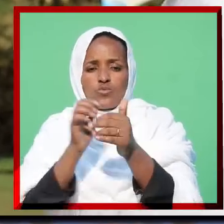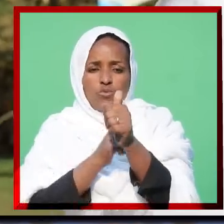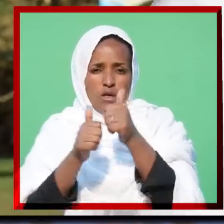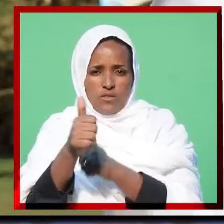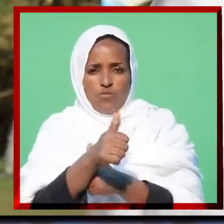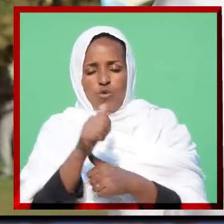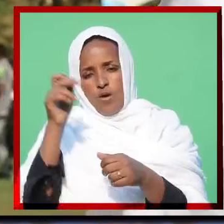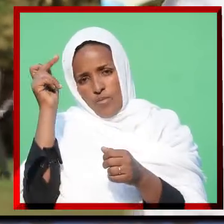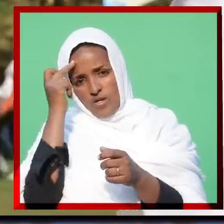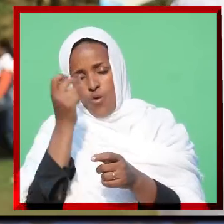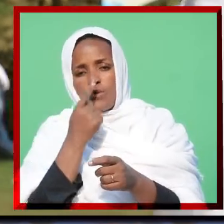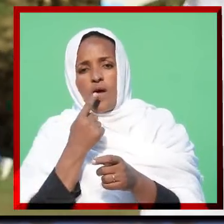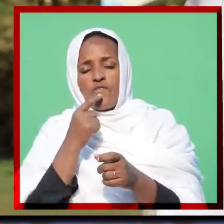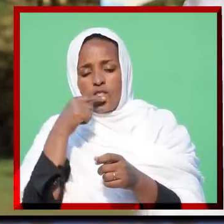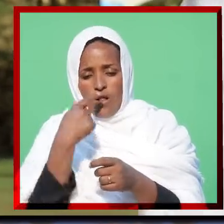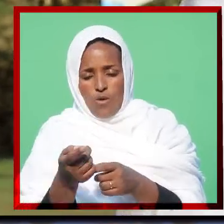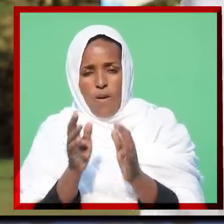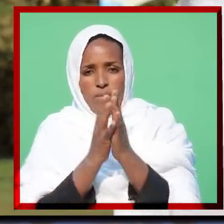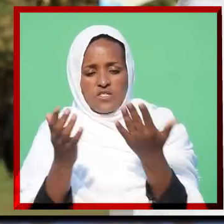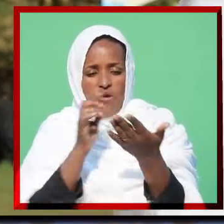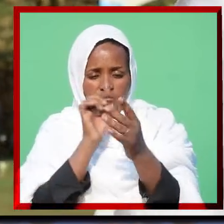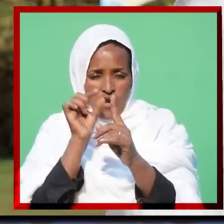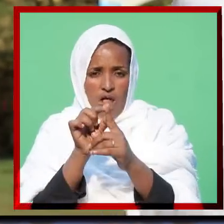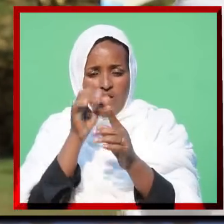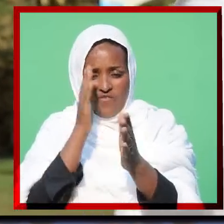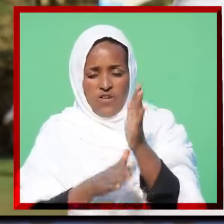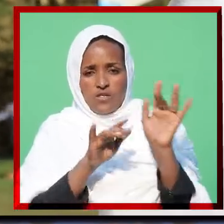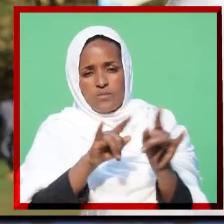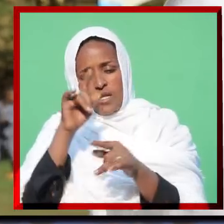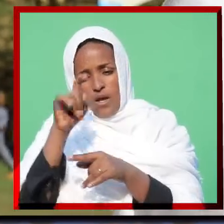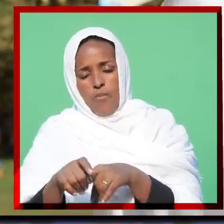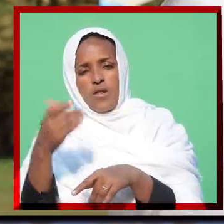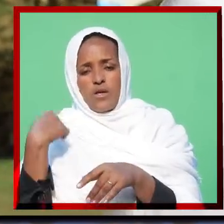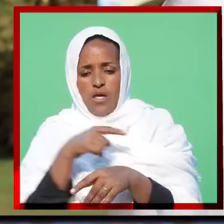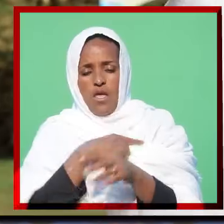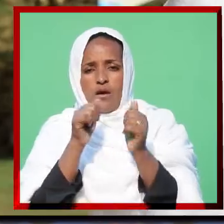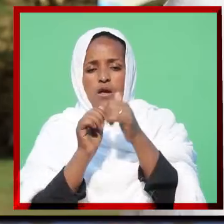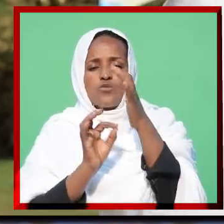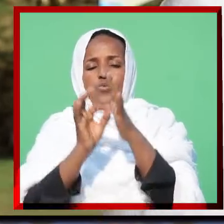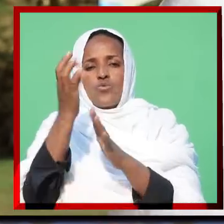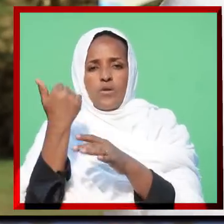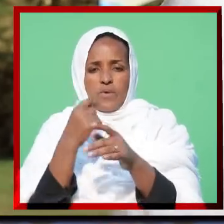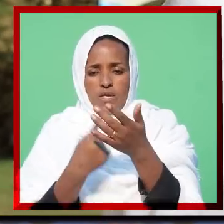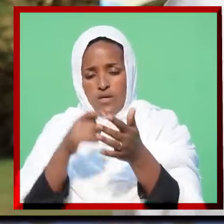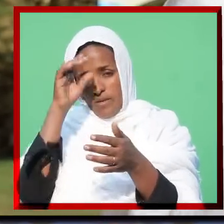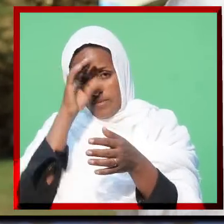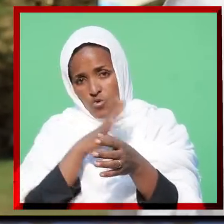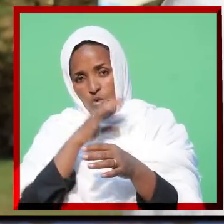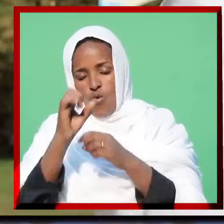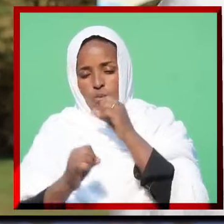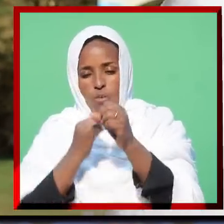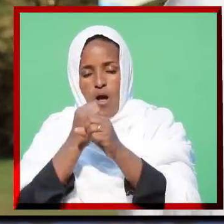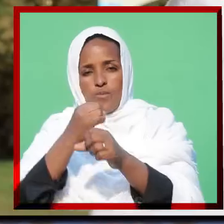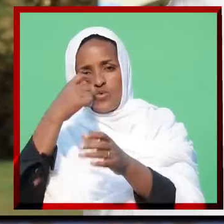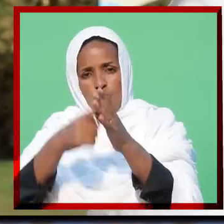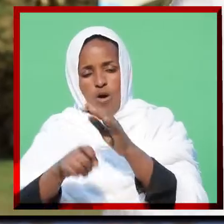አስቀድሞ በዳዊት አፍ የተናገረው የመጽሐፍ ቃል ይፈጸም ዘንድ ይገባ ነበር፣ ከእኛ ጋር ተቆጥሮ ነበርና። ይህም ሰው በአመፅ